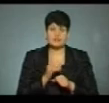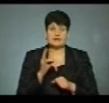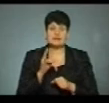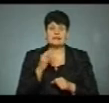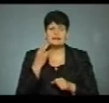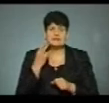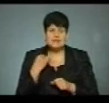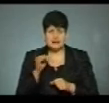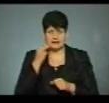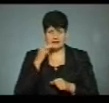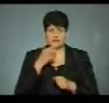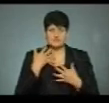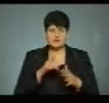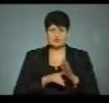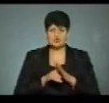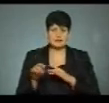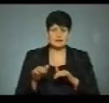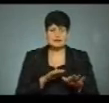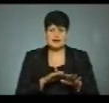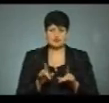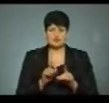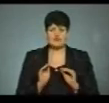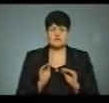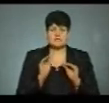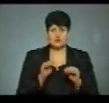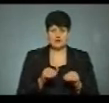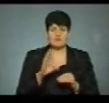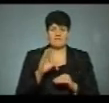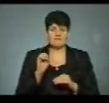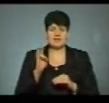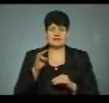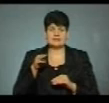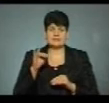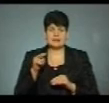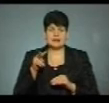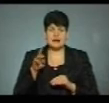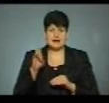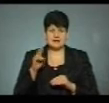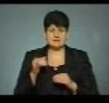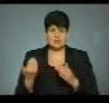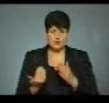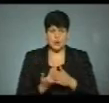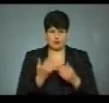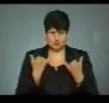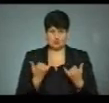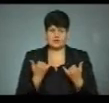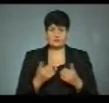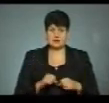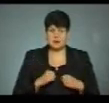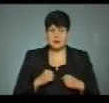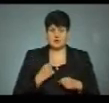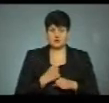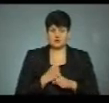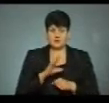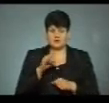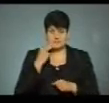Вони вже почали діяльність щодо встановлення вентиляції нової, сучасної. Вони намагаються зробити все